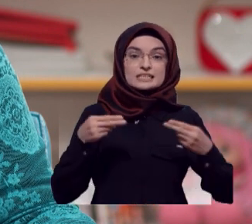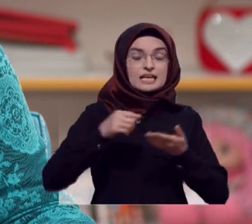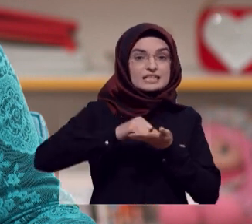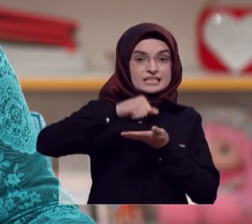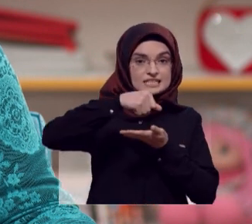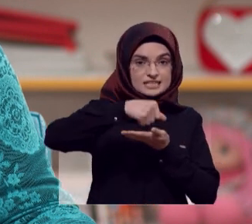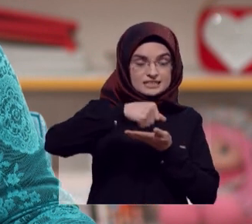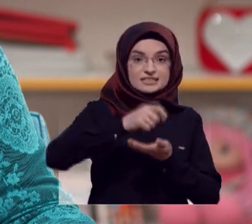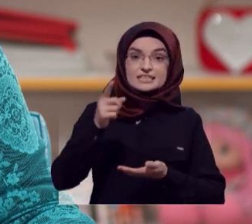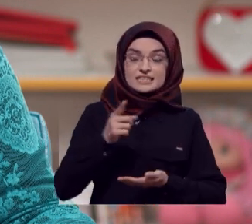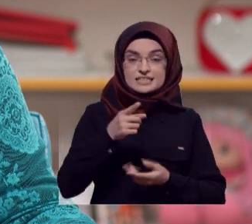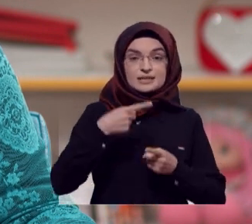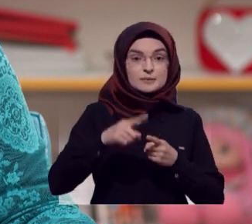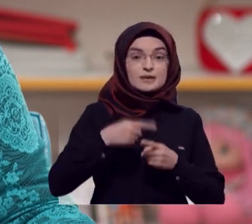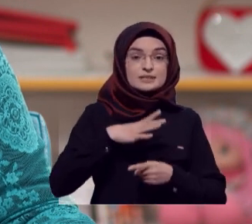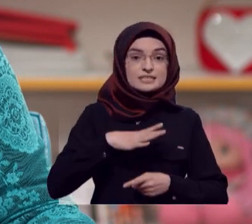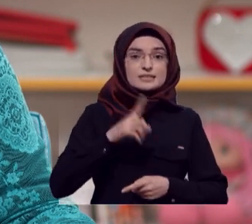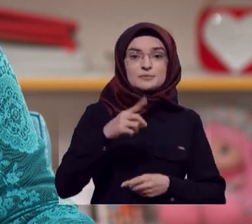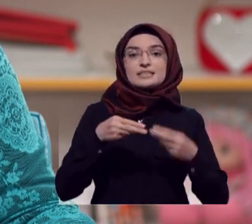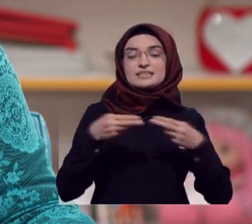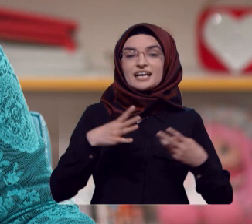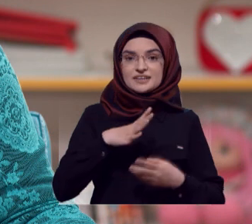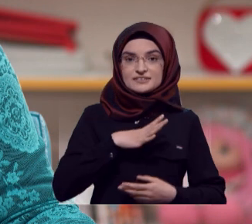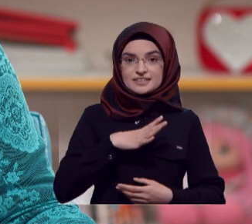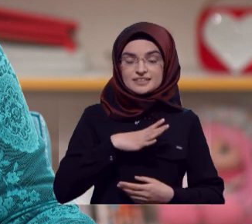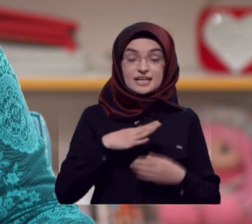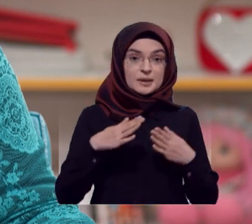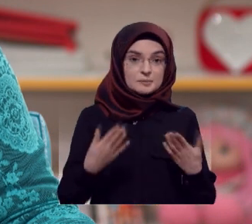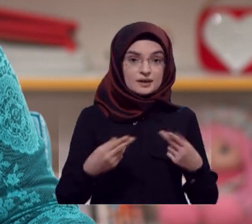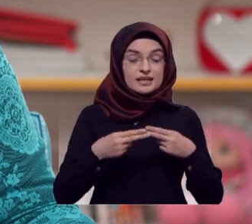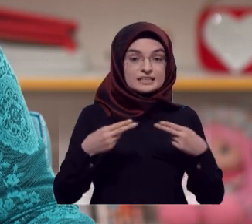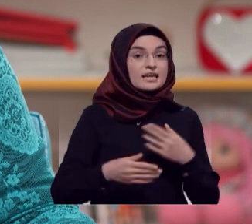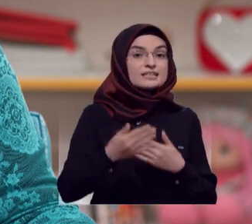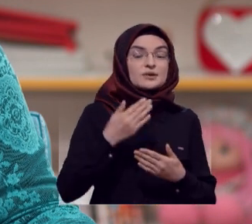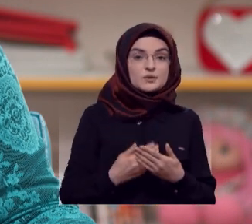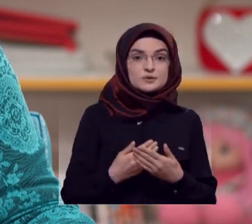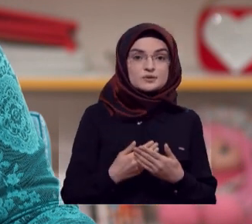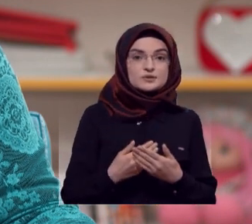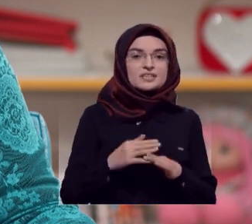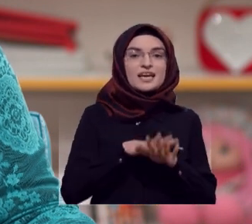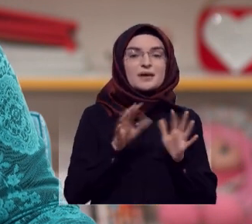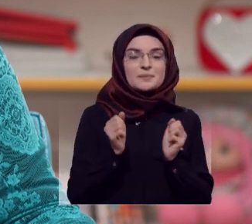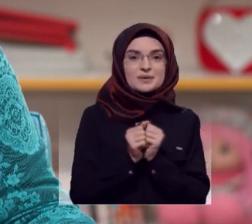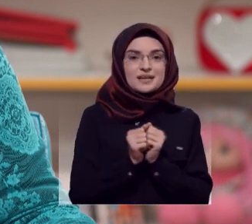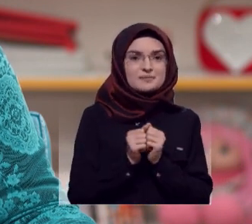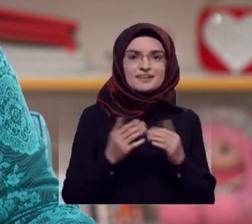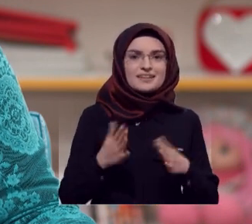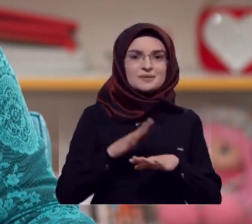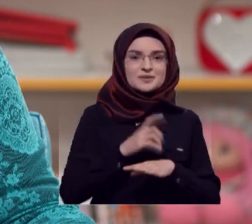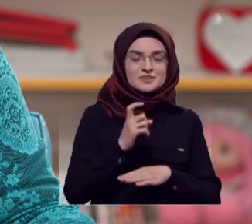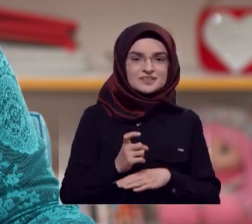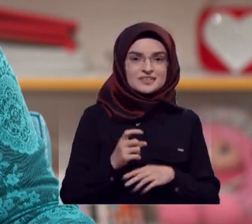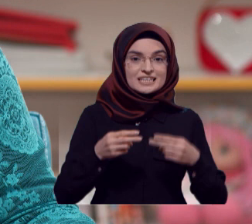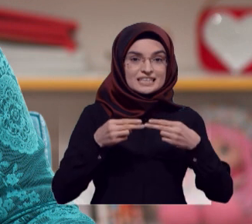sandığımızda size paylaşmak istediğim bir hikaye var. Ama hikayeye geçmeden önce hep birlikte ne yapıyorduk?